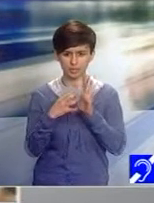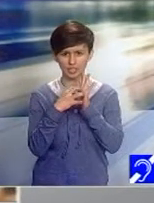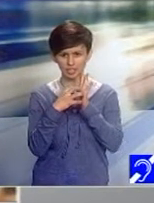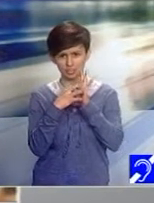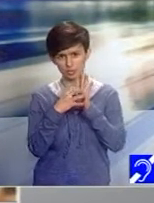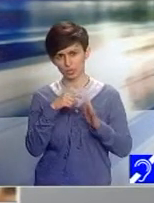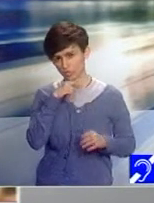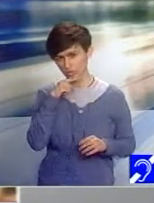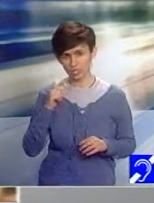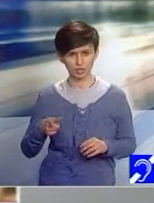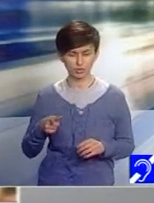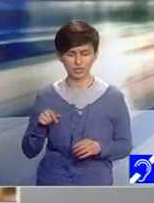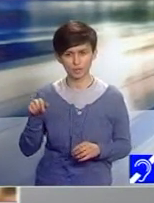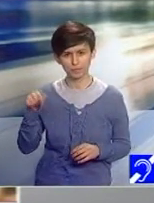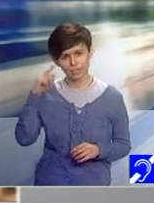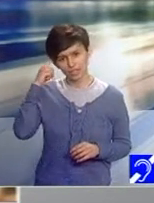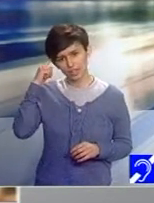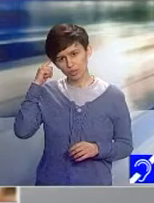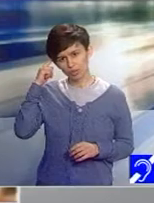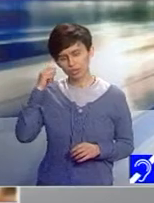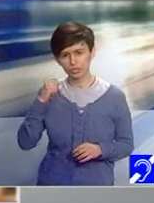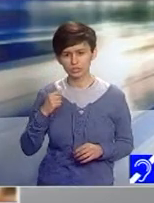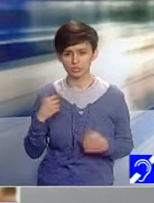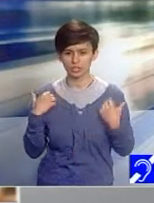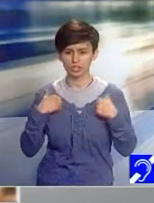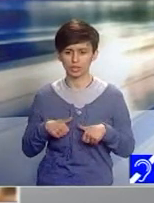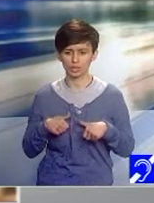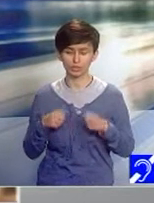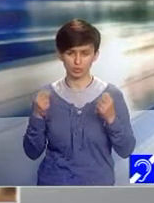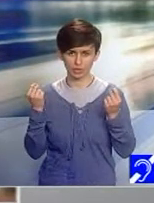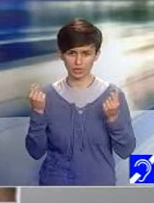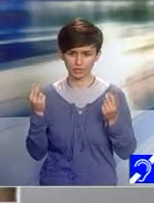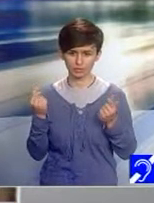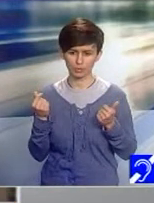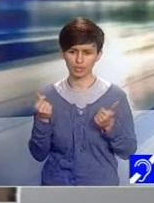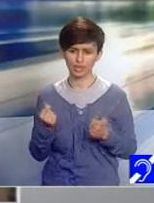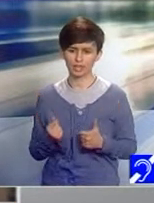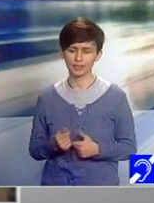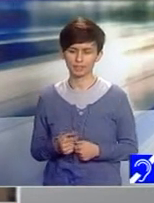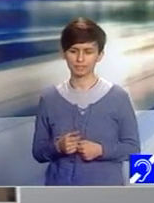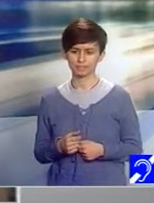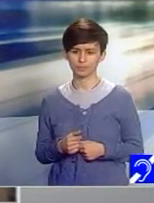Rusiei, au făcut cunoștință cu costumul popular, cu